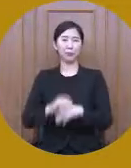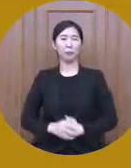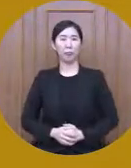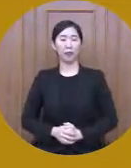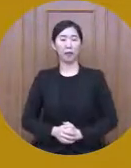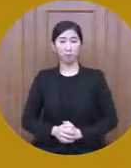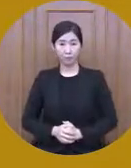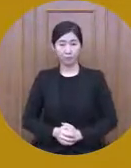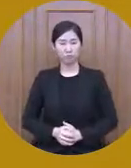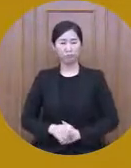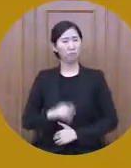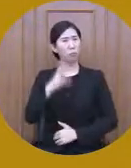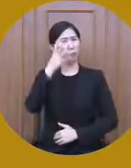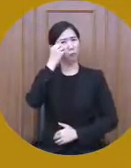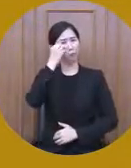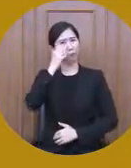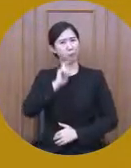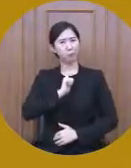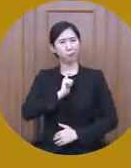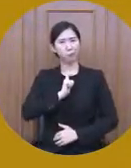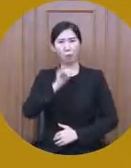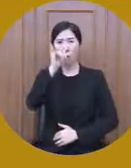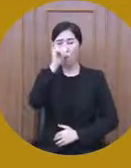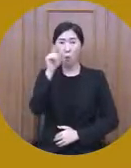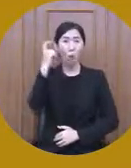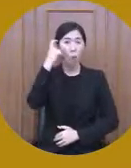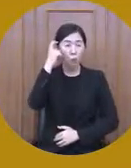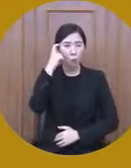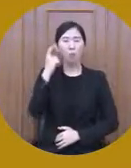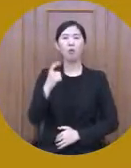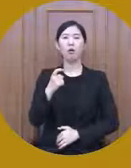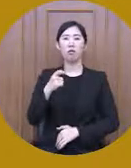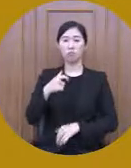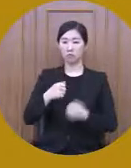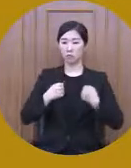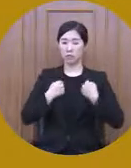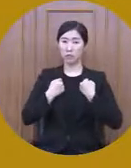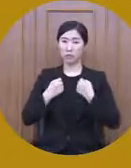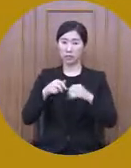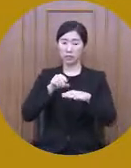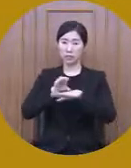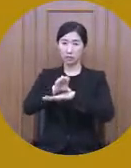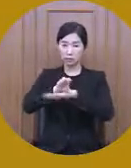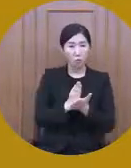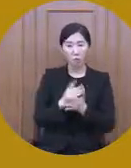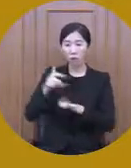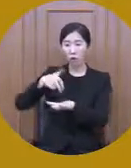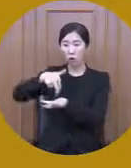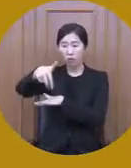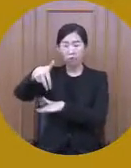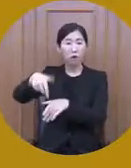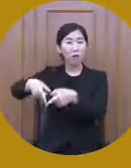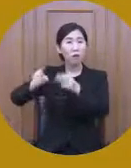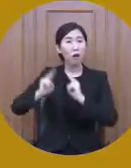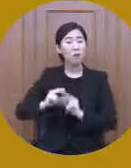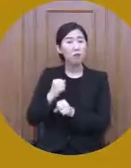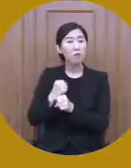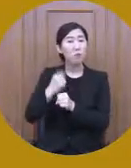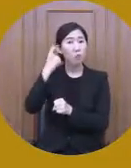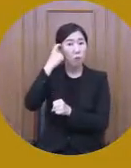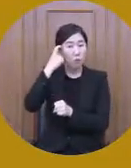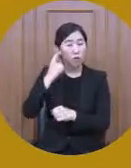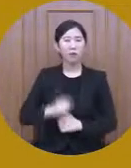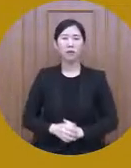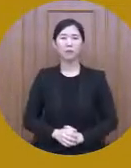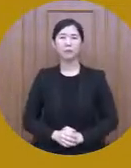이쯤에서 의문이 하나 드실 겁니다. 왜 차도교가 아닌 인도교, 보도교여야 할까요? 완전히 다른